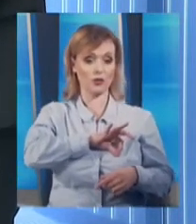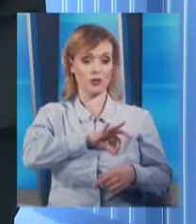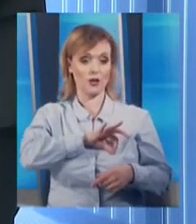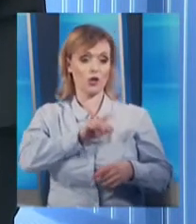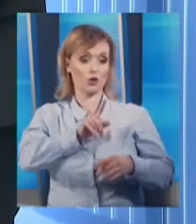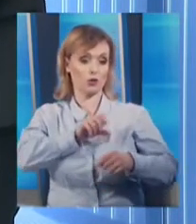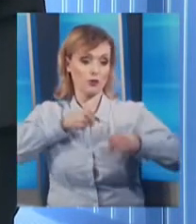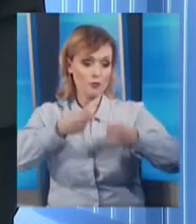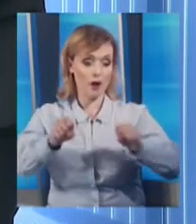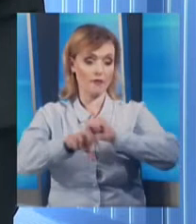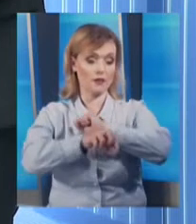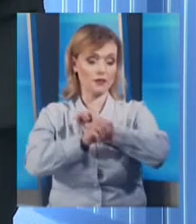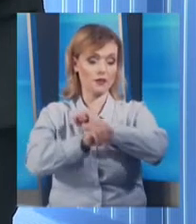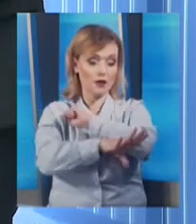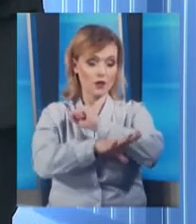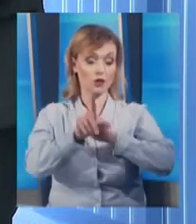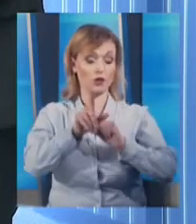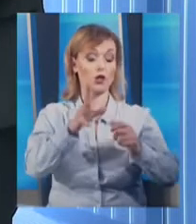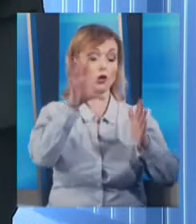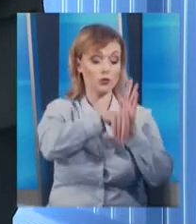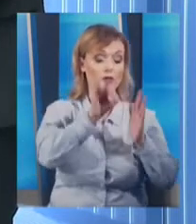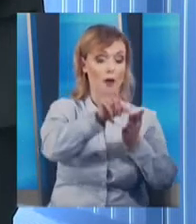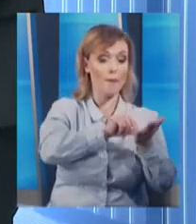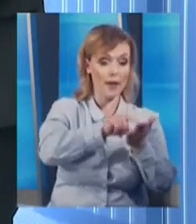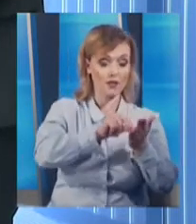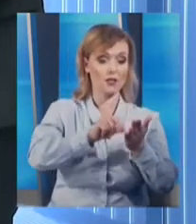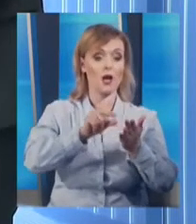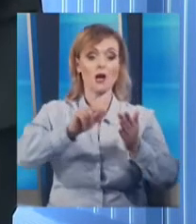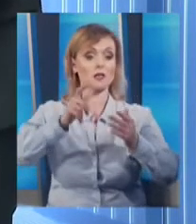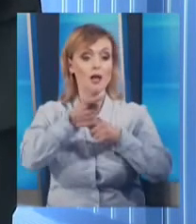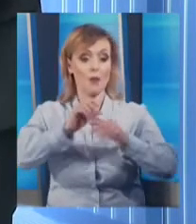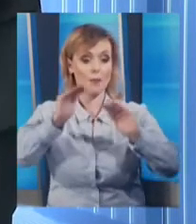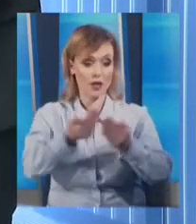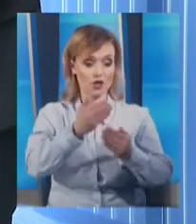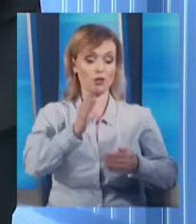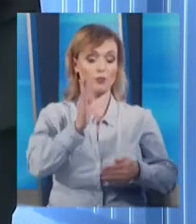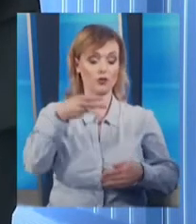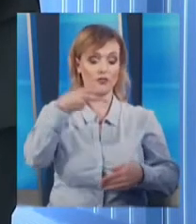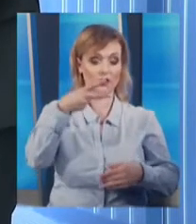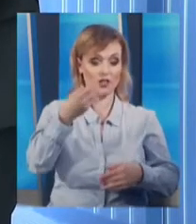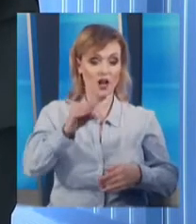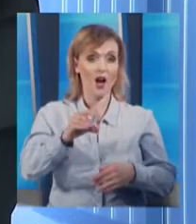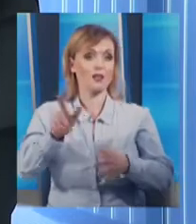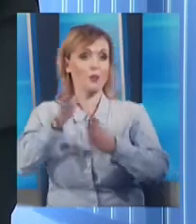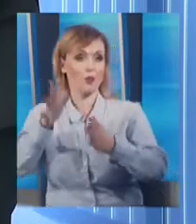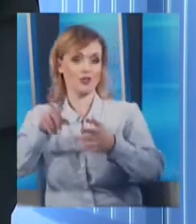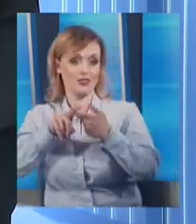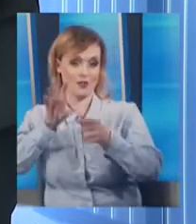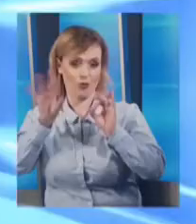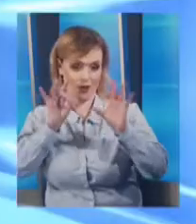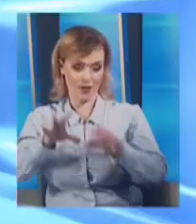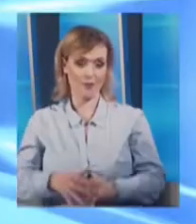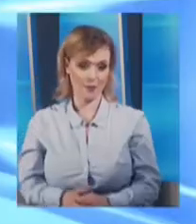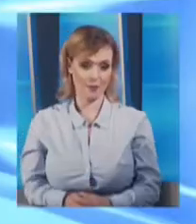pragul sărăciei, inclusiv pensia minimă de 2500 de lei, este mai degrabă populist și nesustenabil, reieșind din